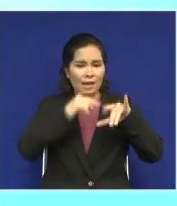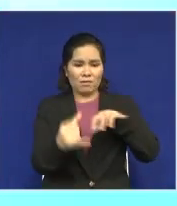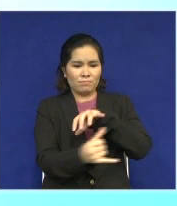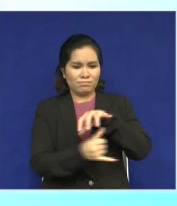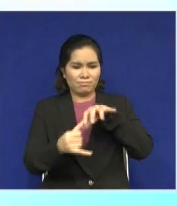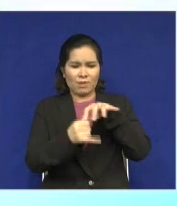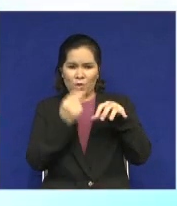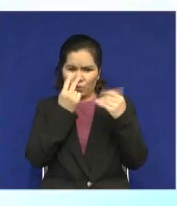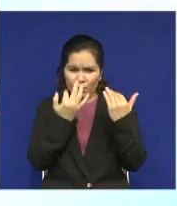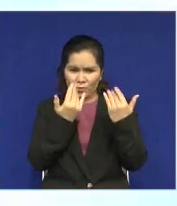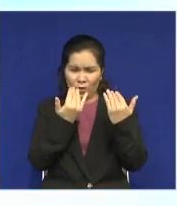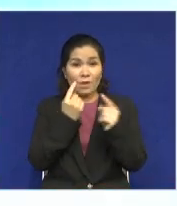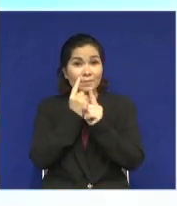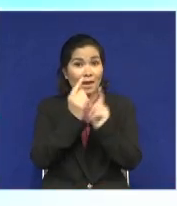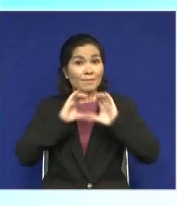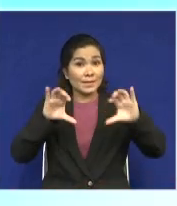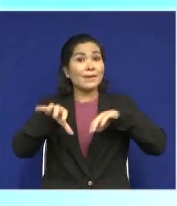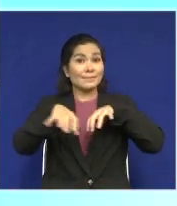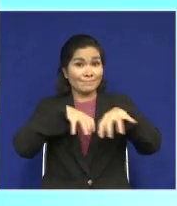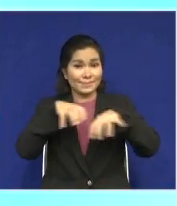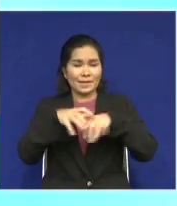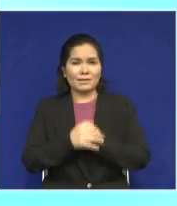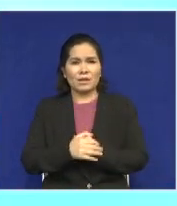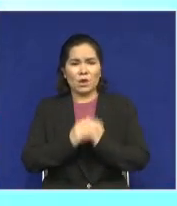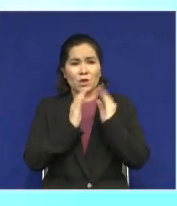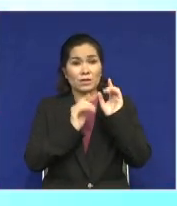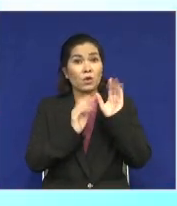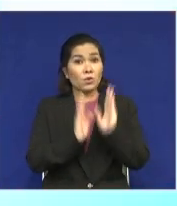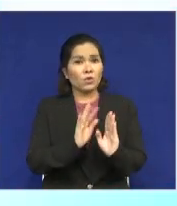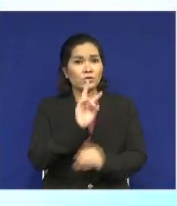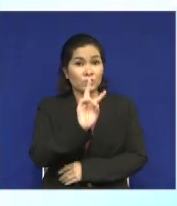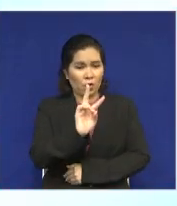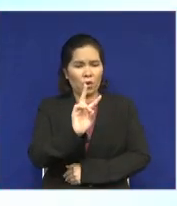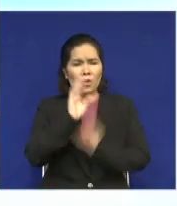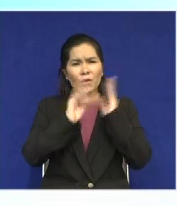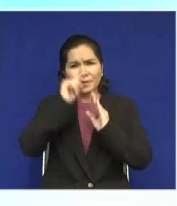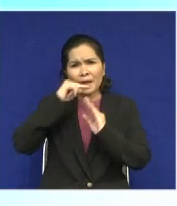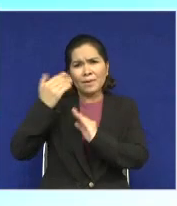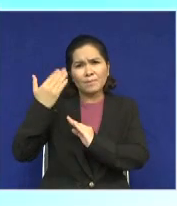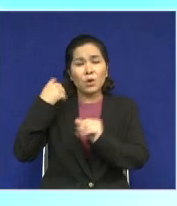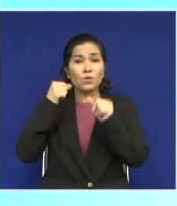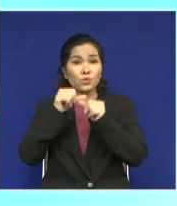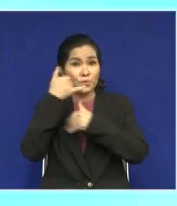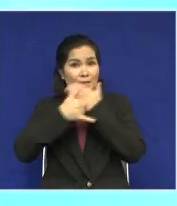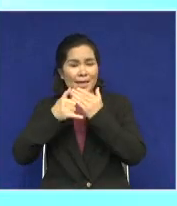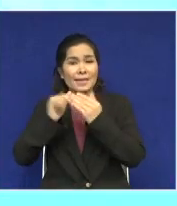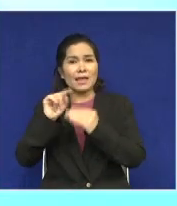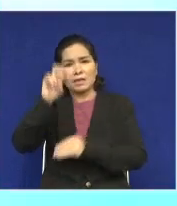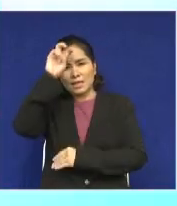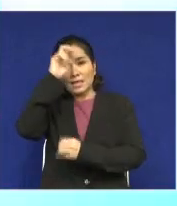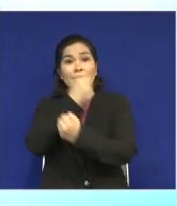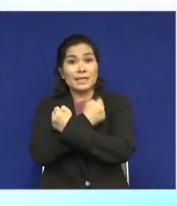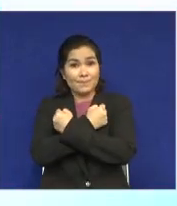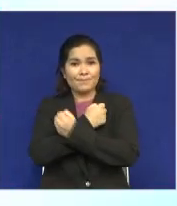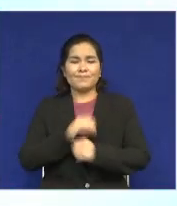ถานที่เฝ้าระวังที่รัฐจัดให้ค่ะ2รายแรกนะคะเป็นผู้ป่วยคนไทยที่เดินทางกลับมาจากประเทศอียิปต์นะคะโดย